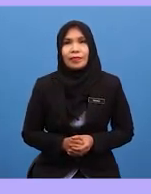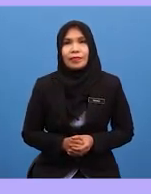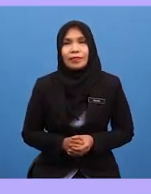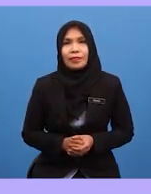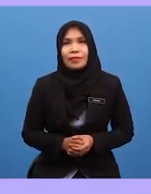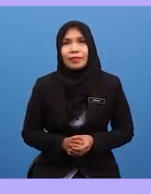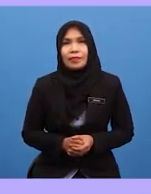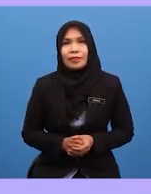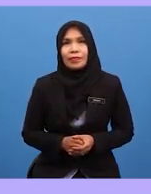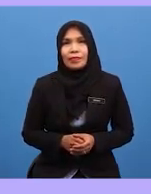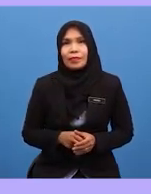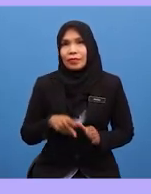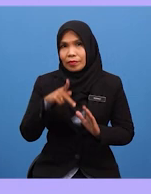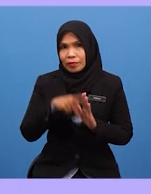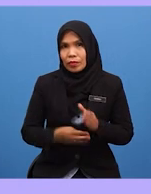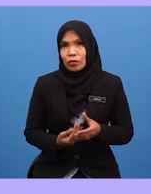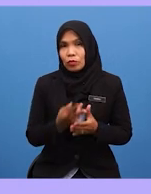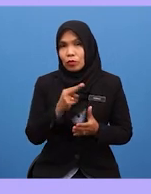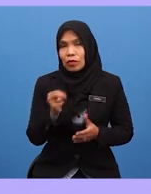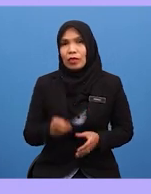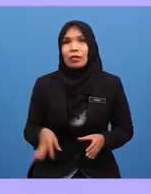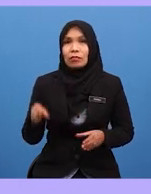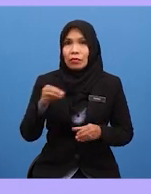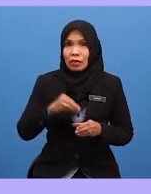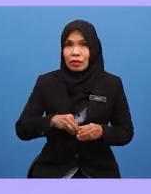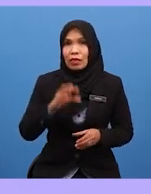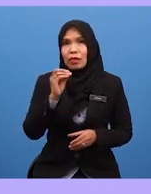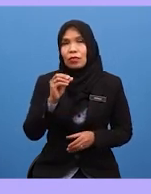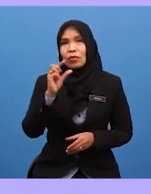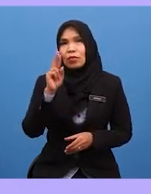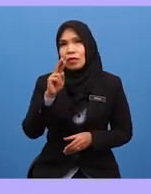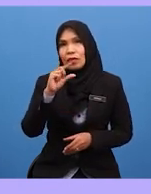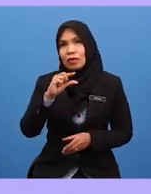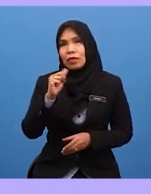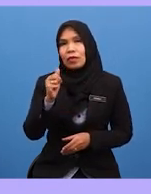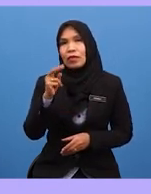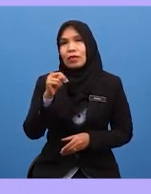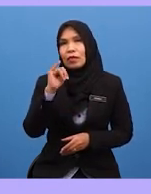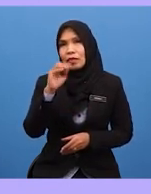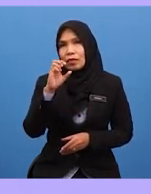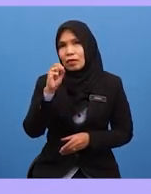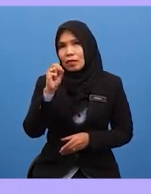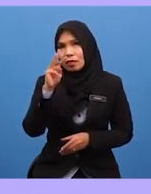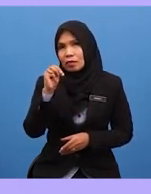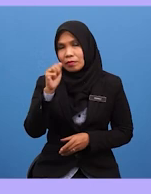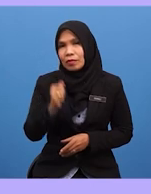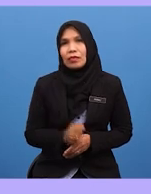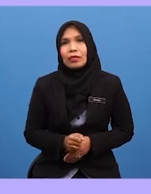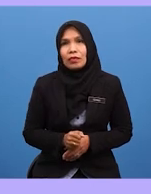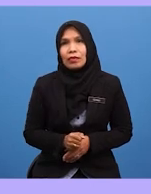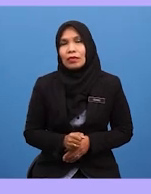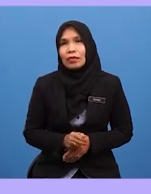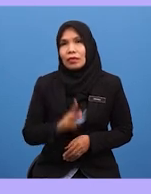Pertumbuhan dalam organisma ialah satu proses yang kekal dan tidak boleh